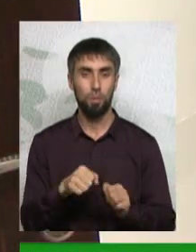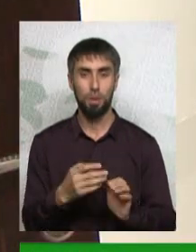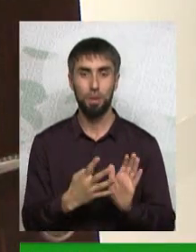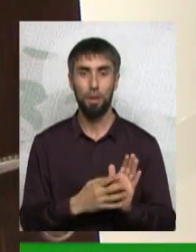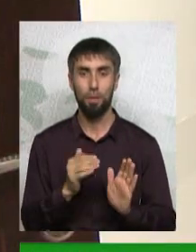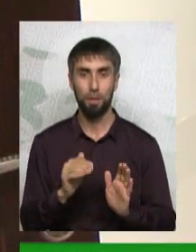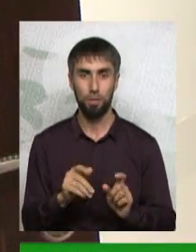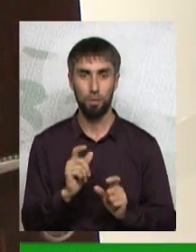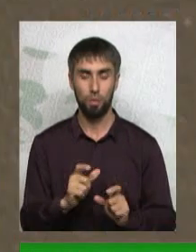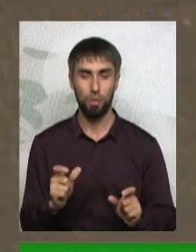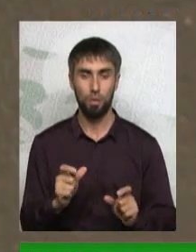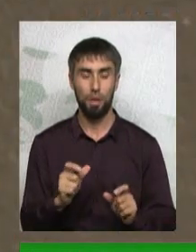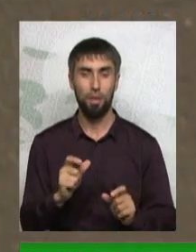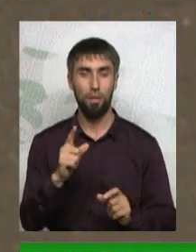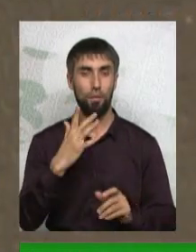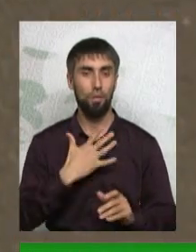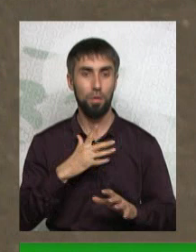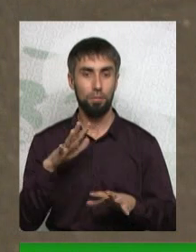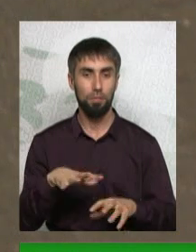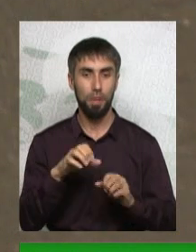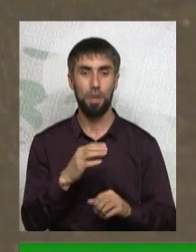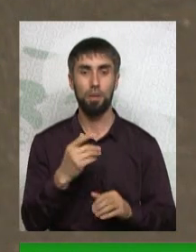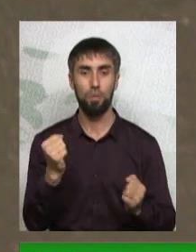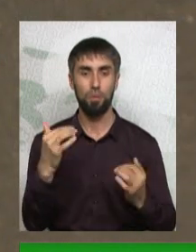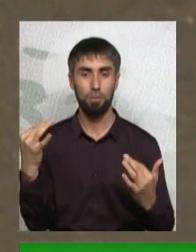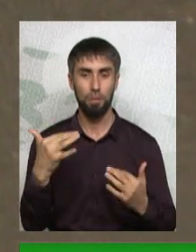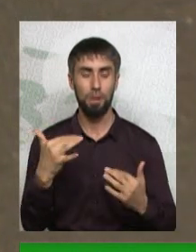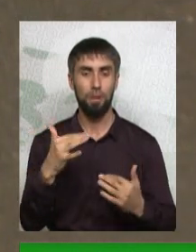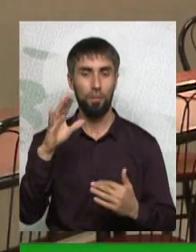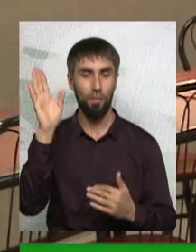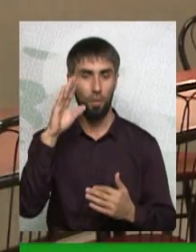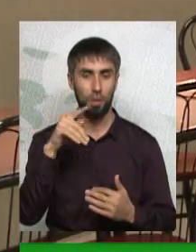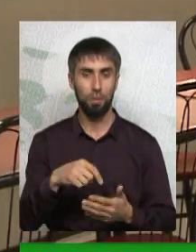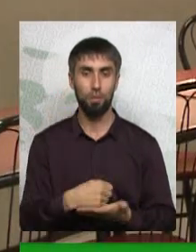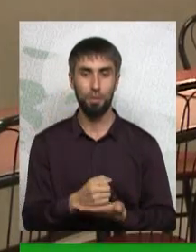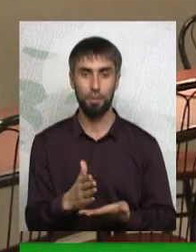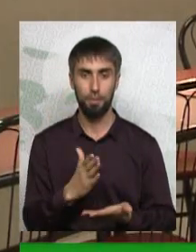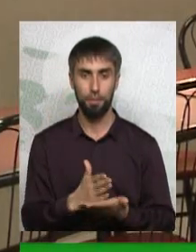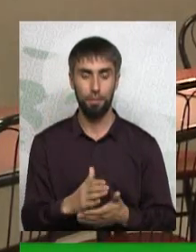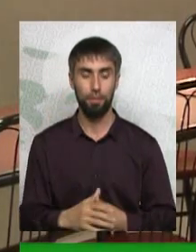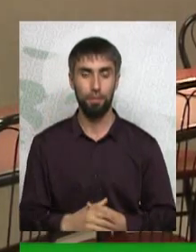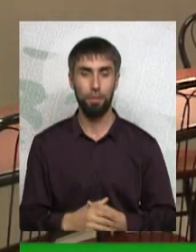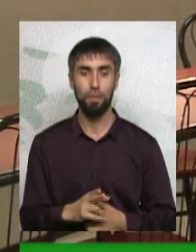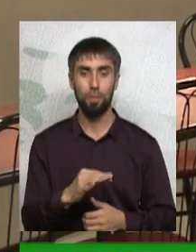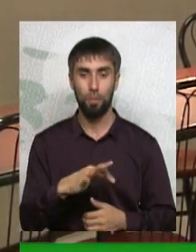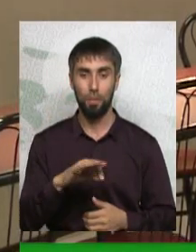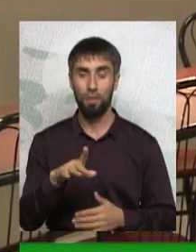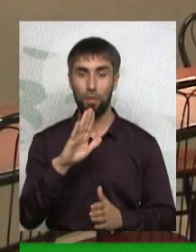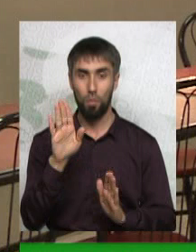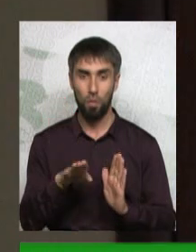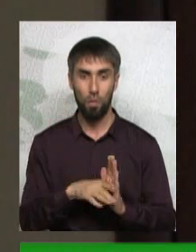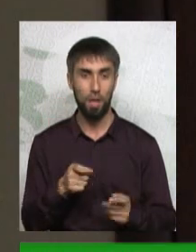9 тысяч человек. Вентиляция, канализация, электричество и вода. Здесь есть все необходимое. Кроме того, в